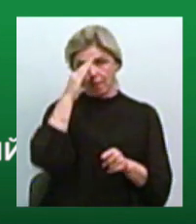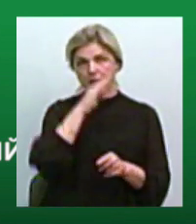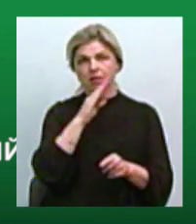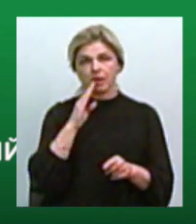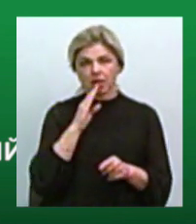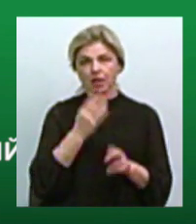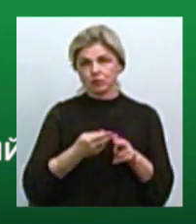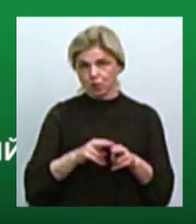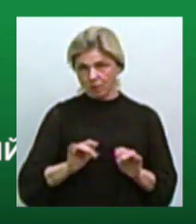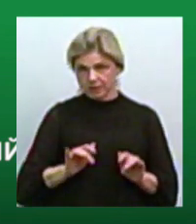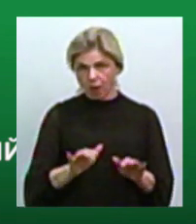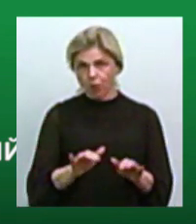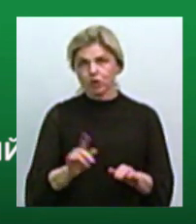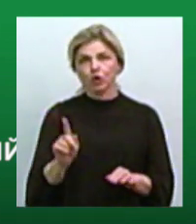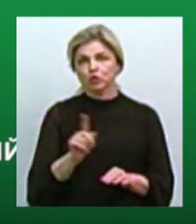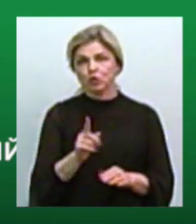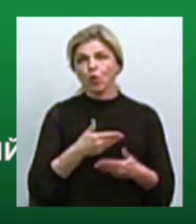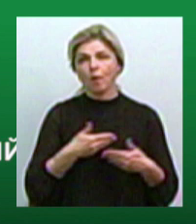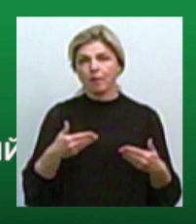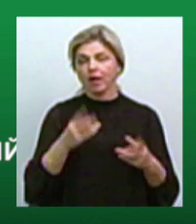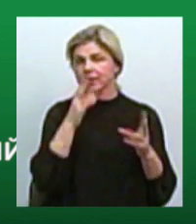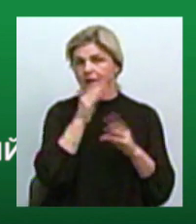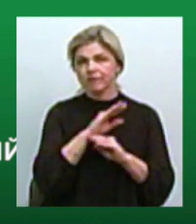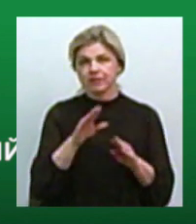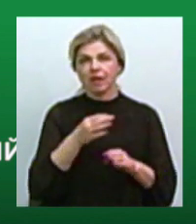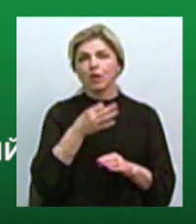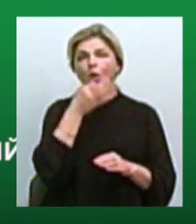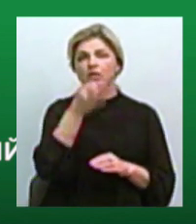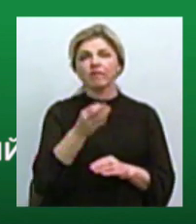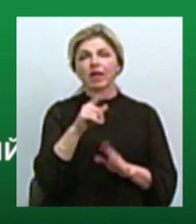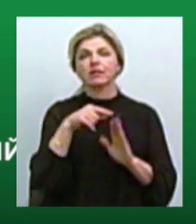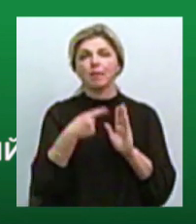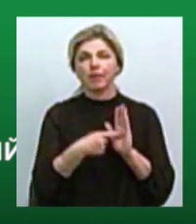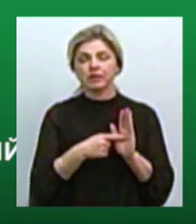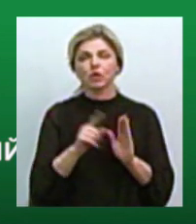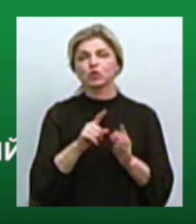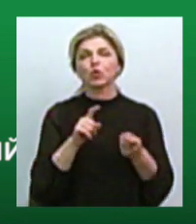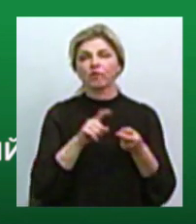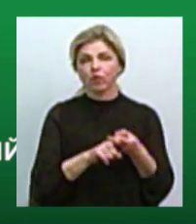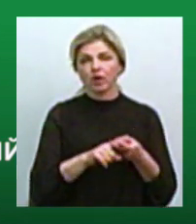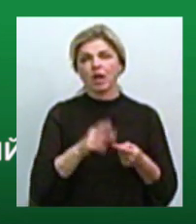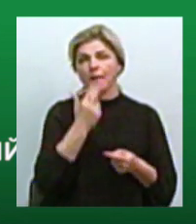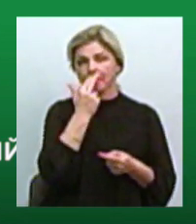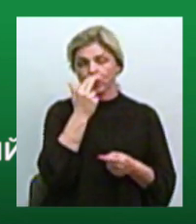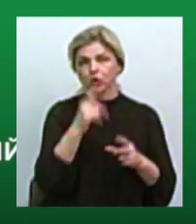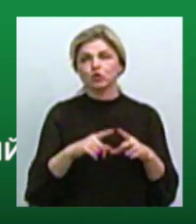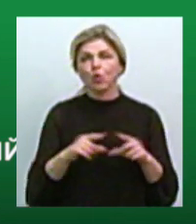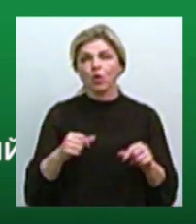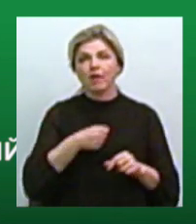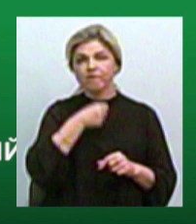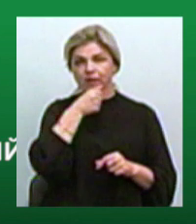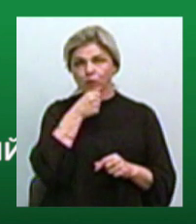заході, тому що все, що ми не встигли, які запитання залишились, особливо це стосується молодшого шкільного віку,